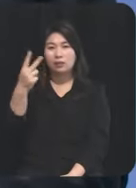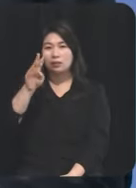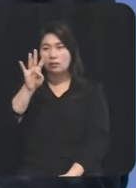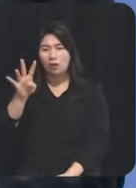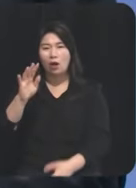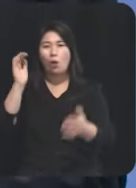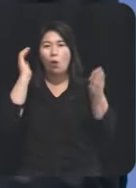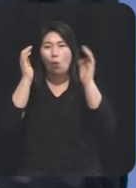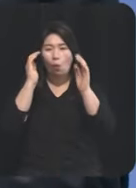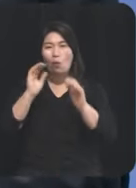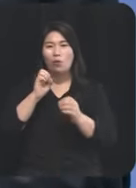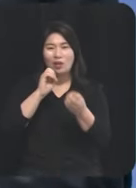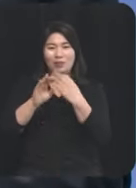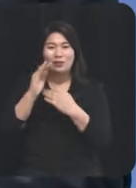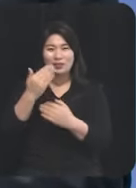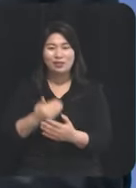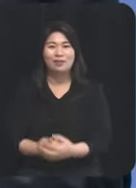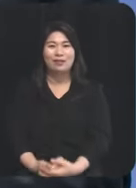대한 답변이었습니다.